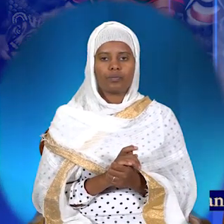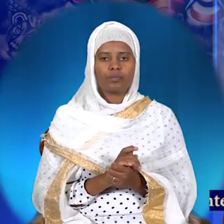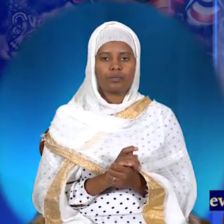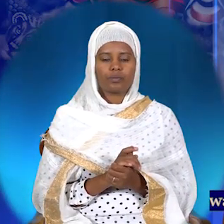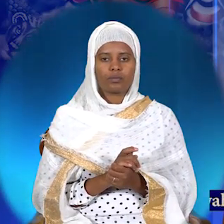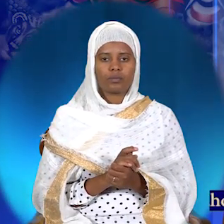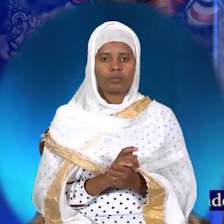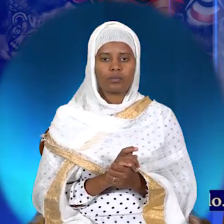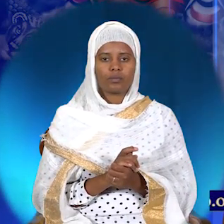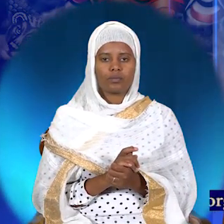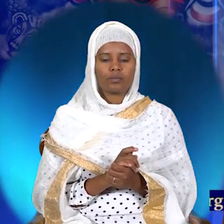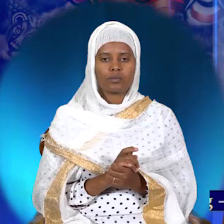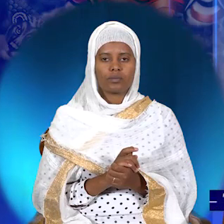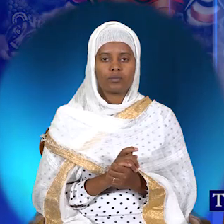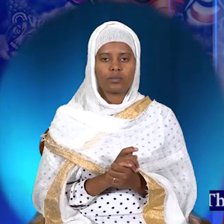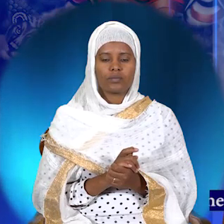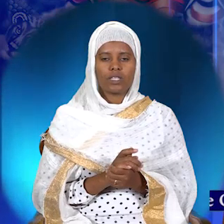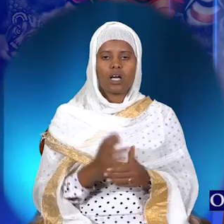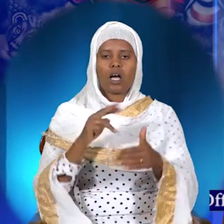ፍቕደ ሓደ ብከምዚ ገሊፅዎ ኣሎ።